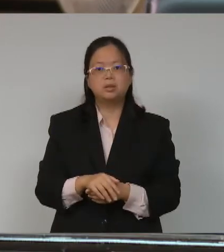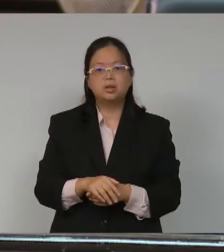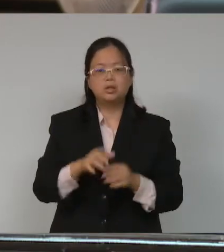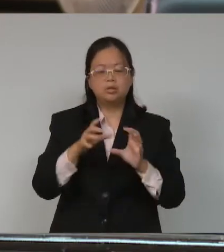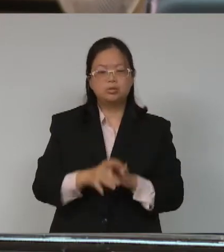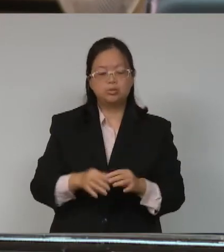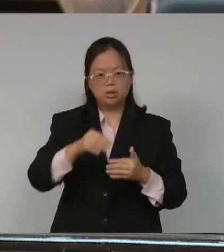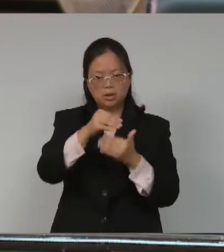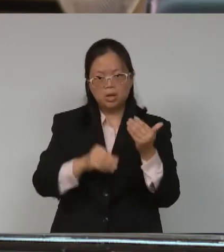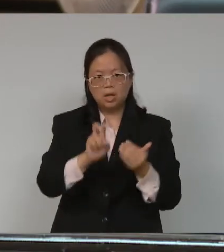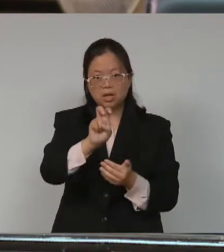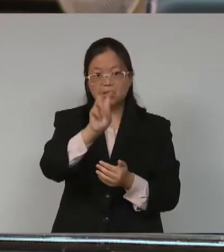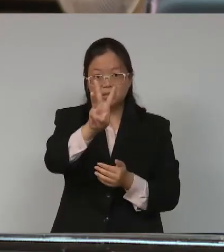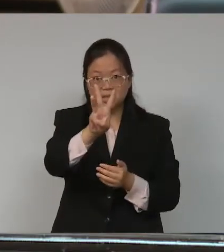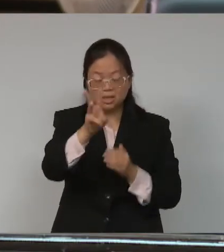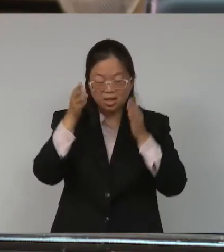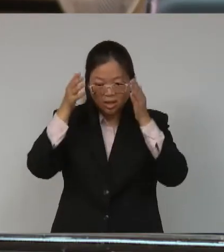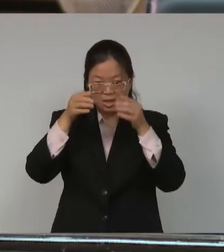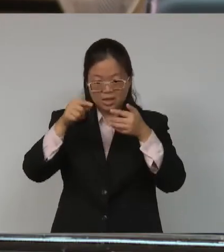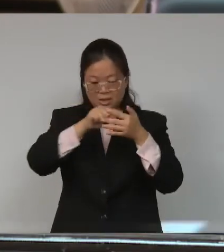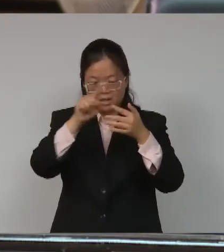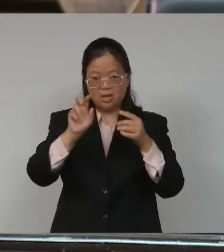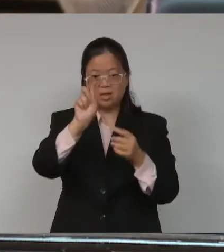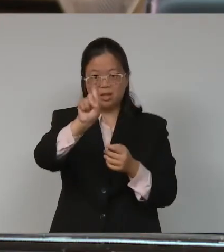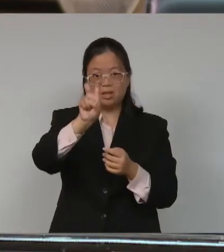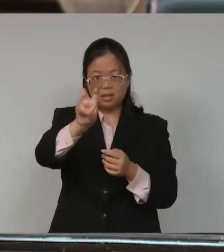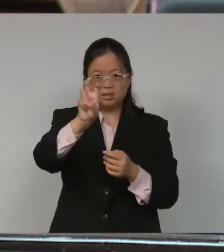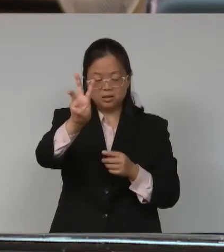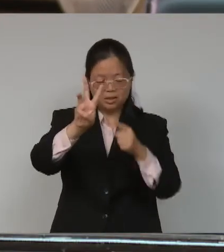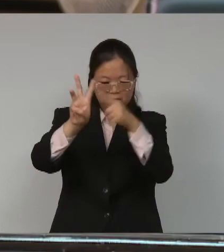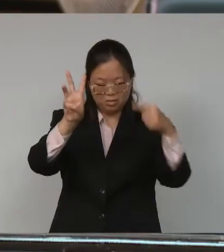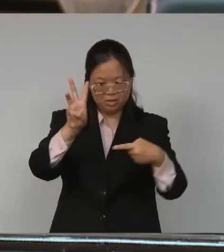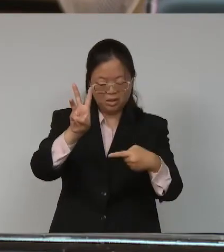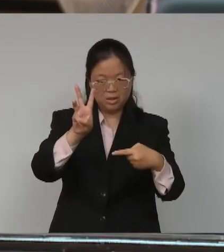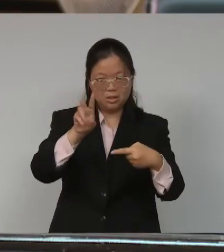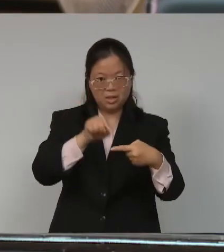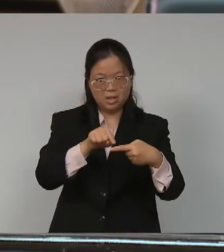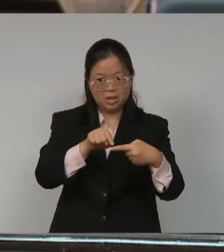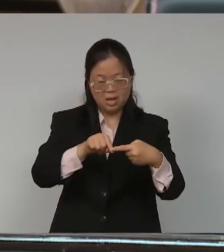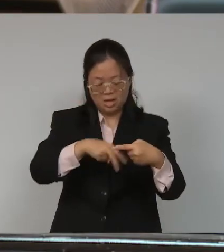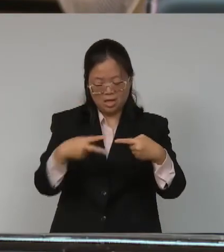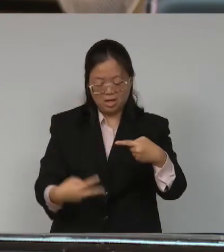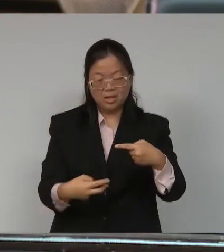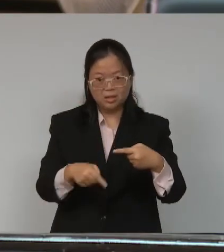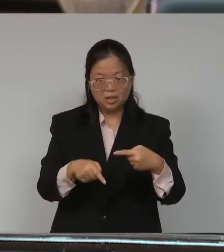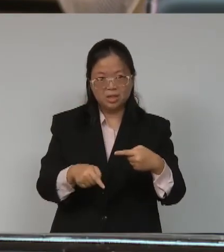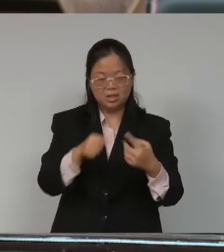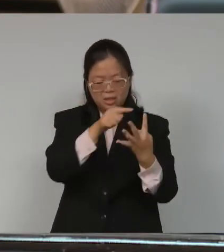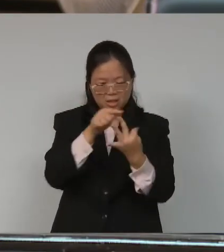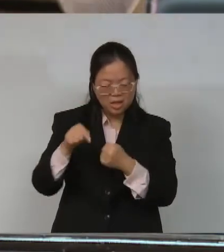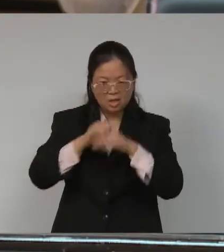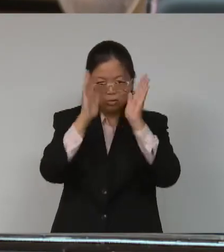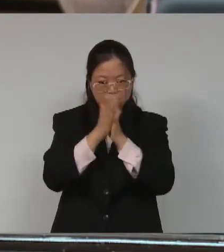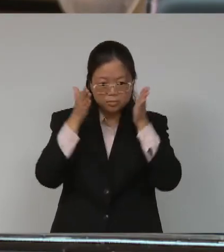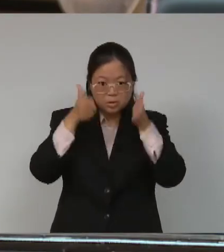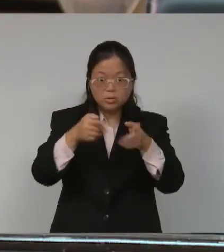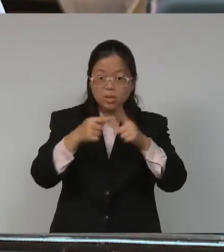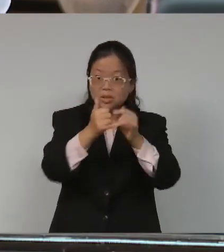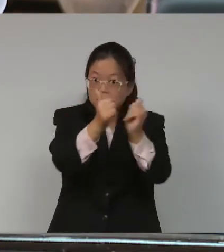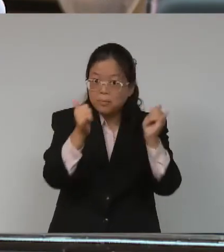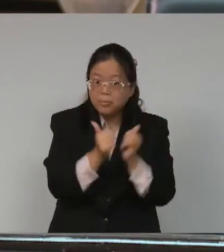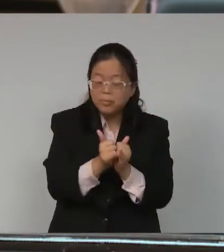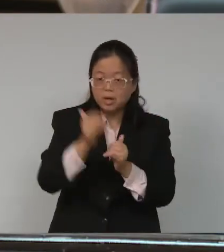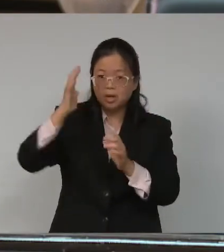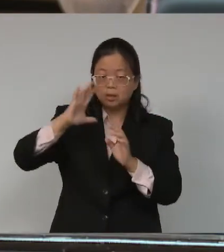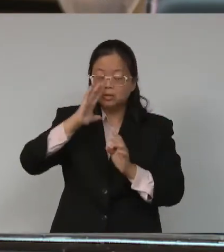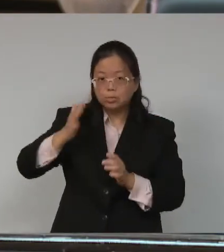项只限于人民呢它的2条的2项的这几款的一个人民公投。那这是